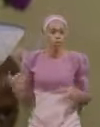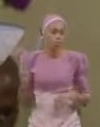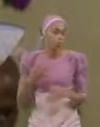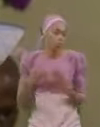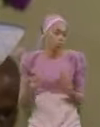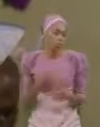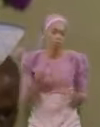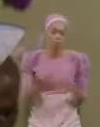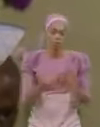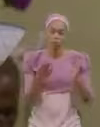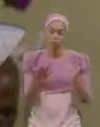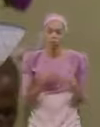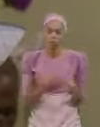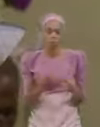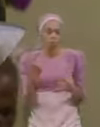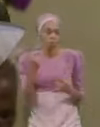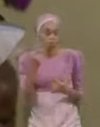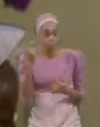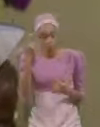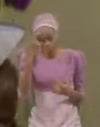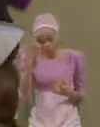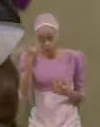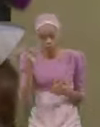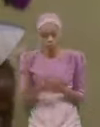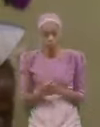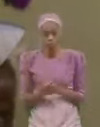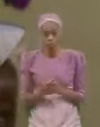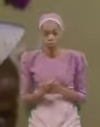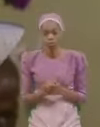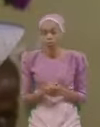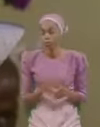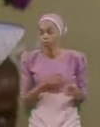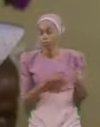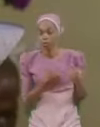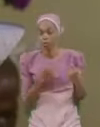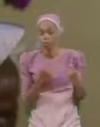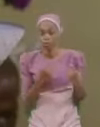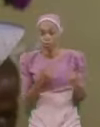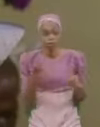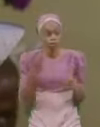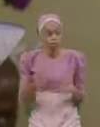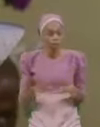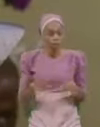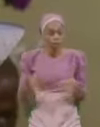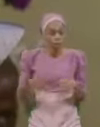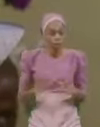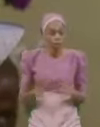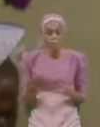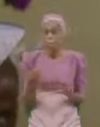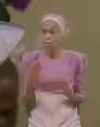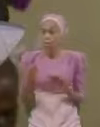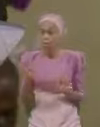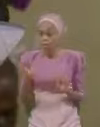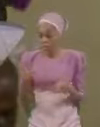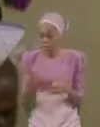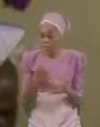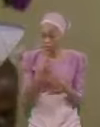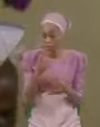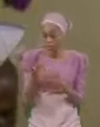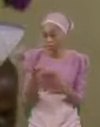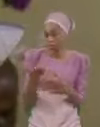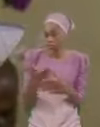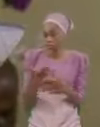sur à quoi tu Tas pensé ton cœur il y a beaucoup de choses qui peuvent t'agiter beaucoup de choses peuvent te